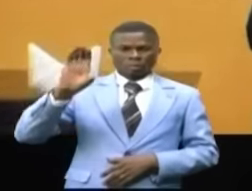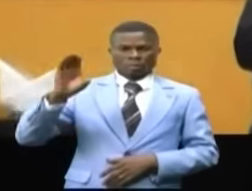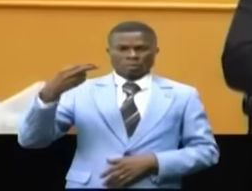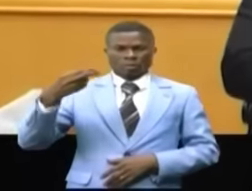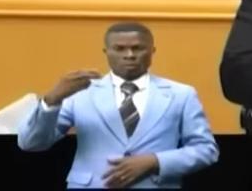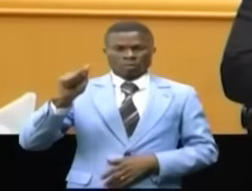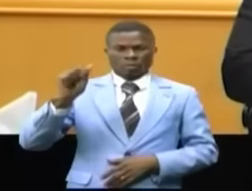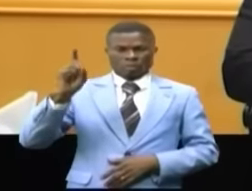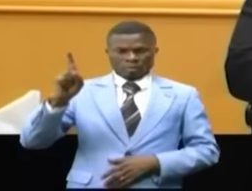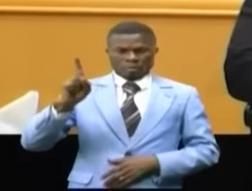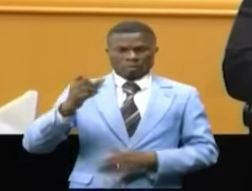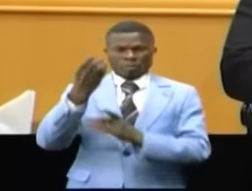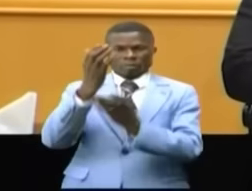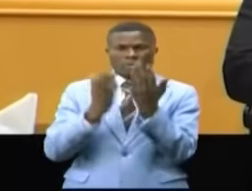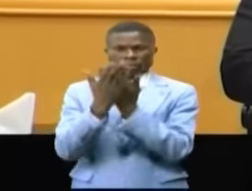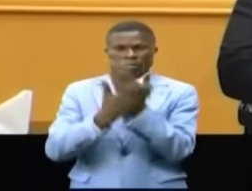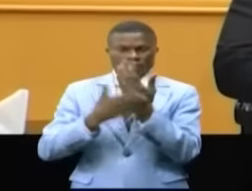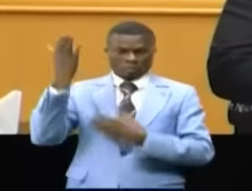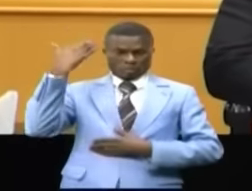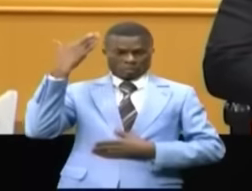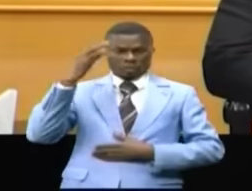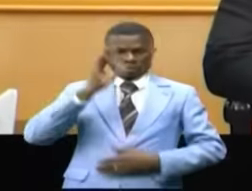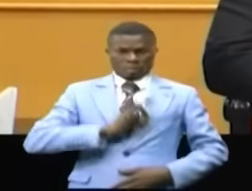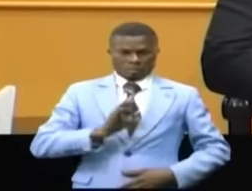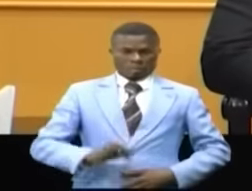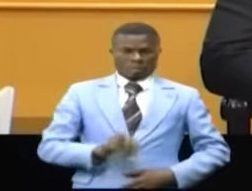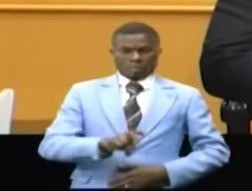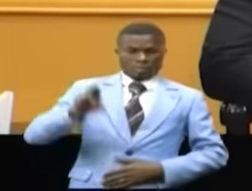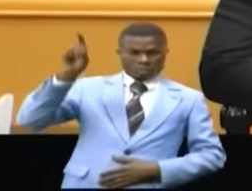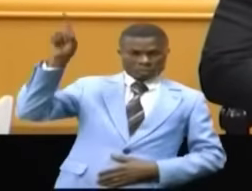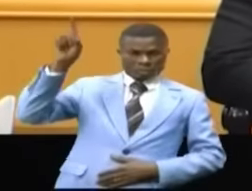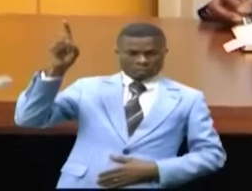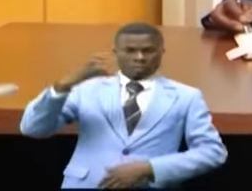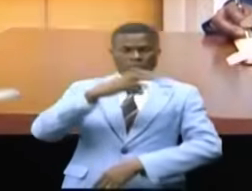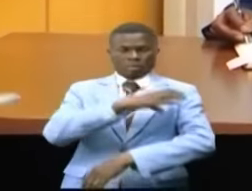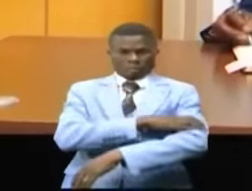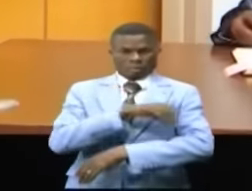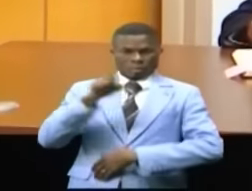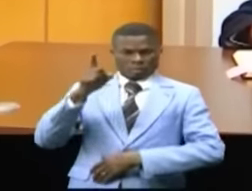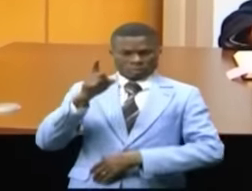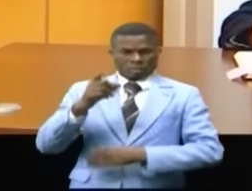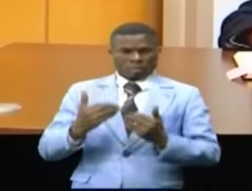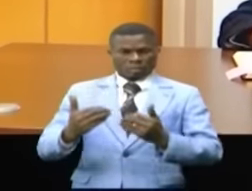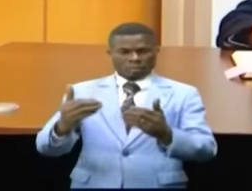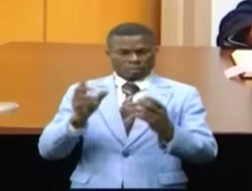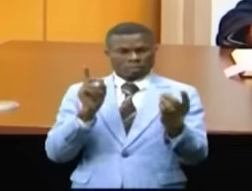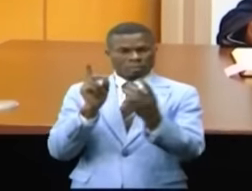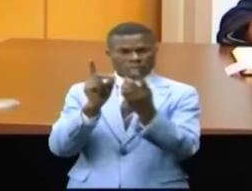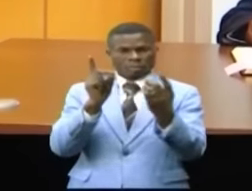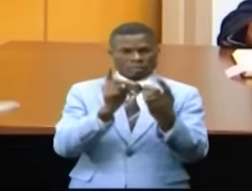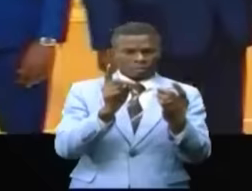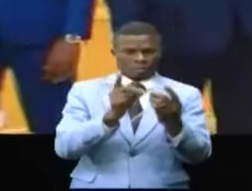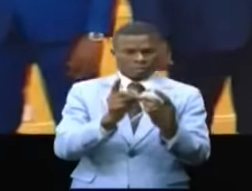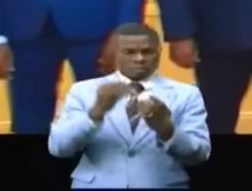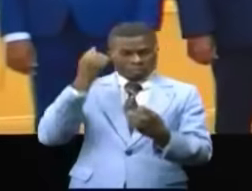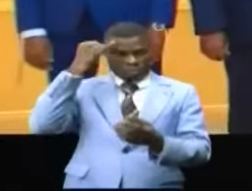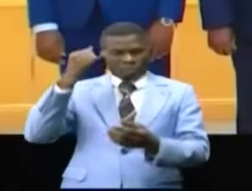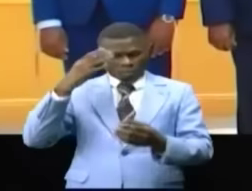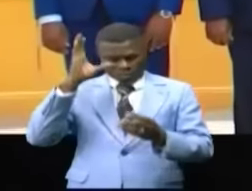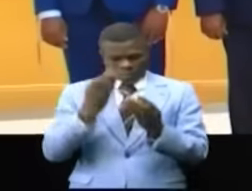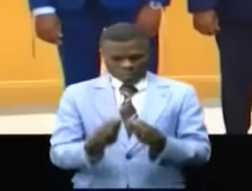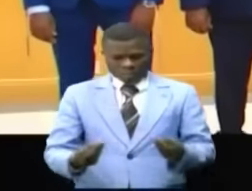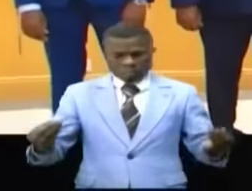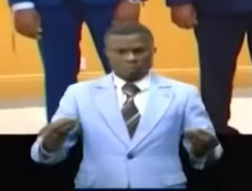dernier, Félix Tshisekedi était à N'Djamena, la capitale, pour poursuivre ses consultations visant à trouver des